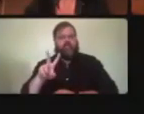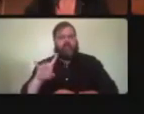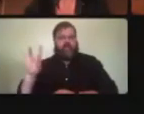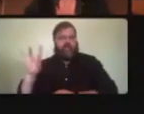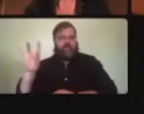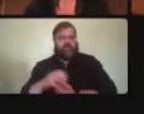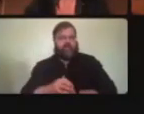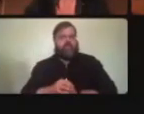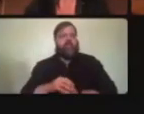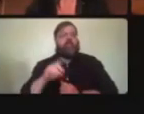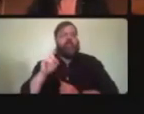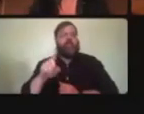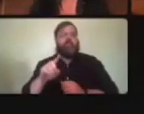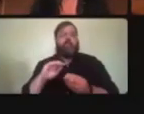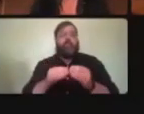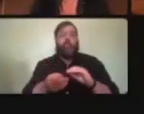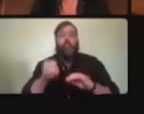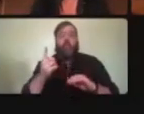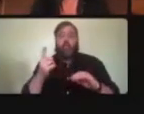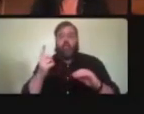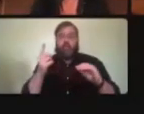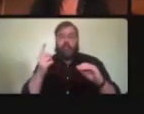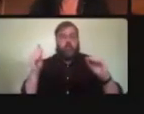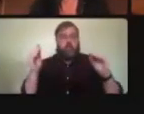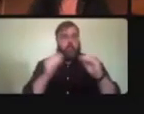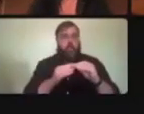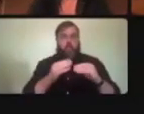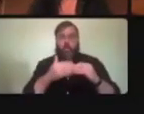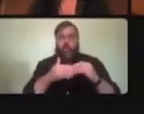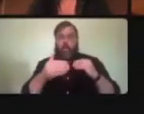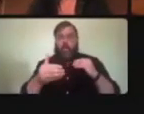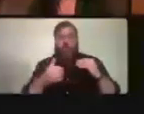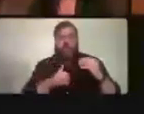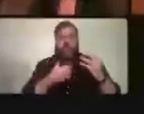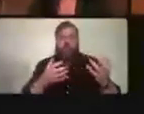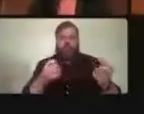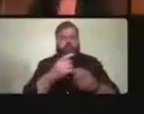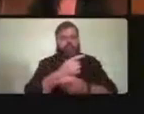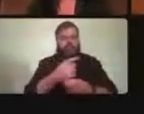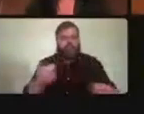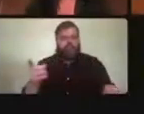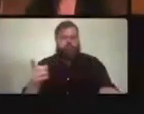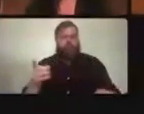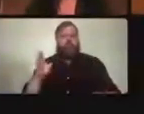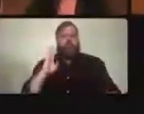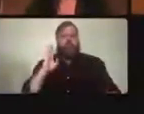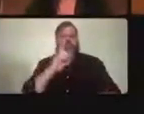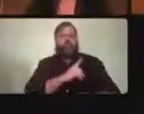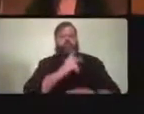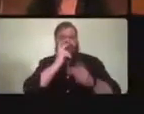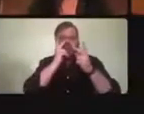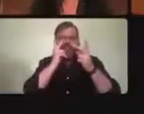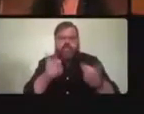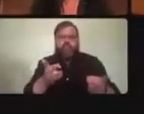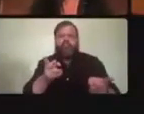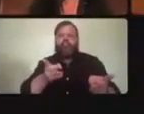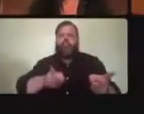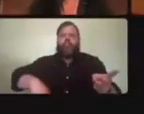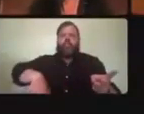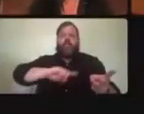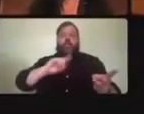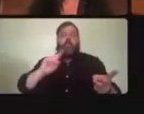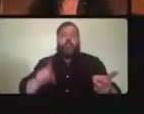video ya Elevate ya 2500 Broadway, na ningependa kuwa muione